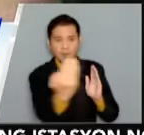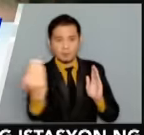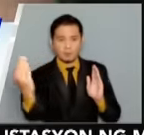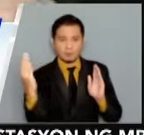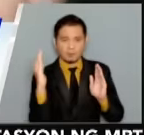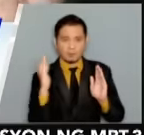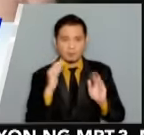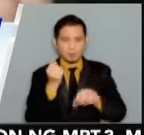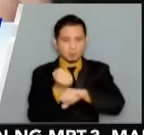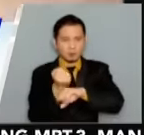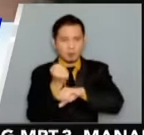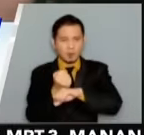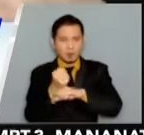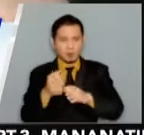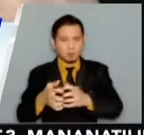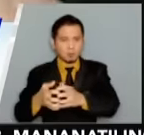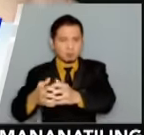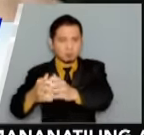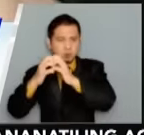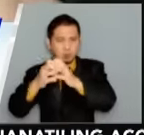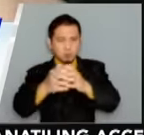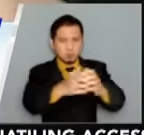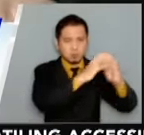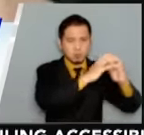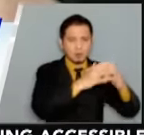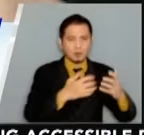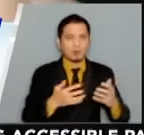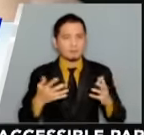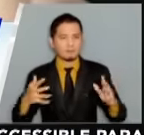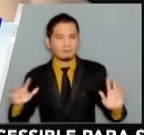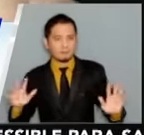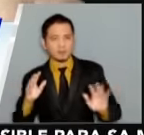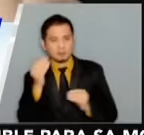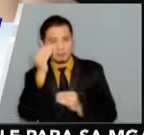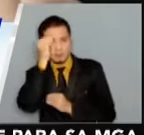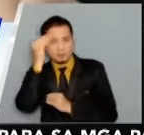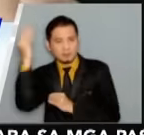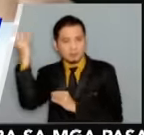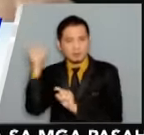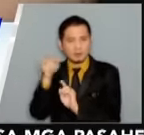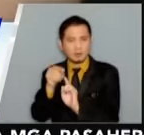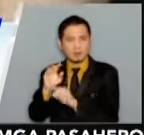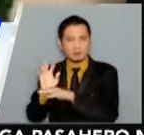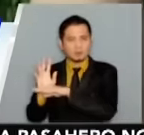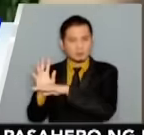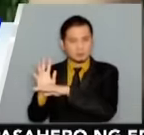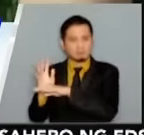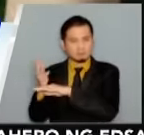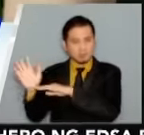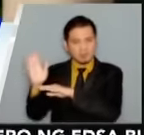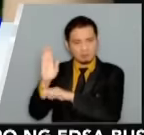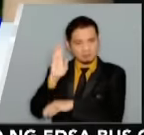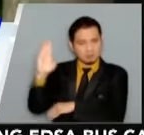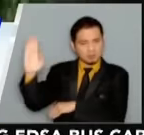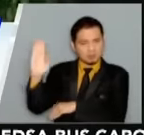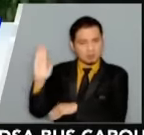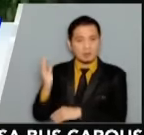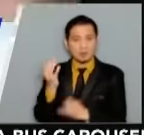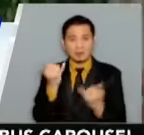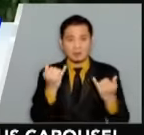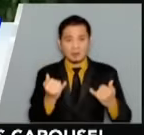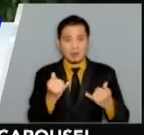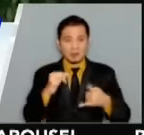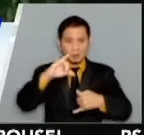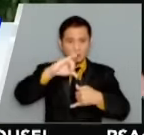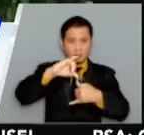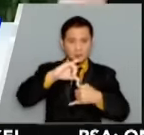na bakod niya. Ni-report na namin yan. Ngayon, 10 meters high na yung bakod. So yun